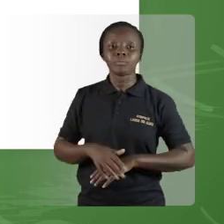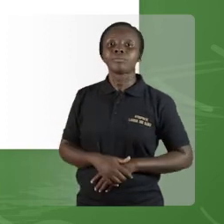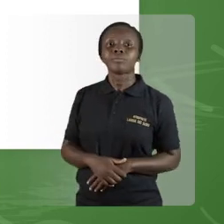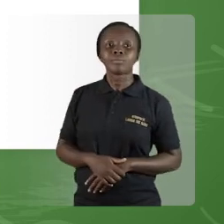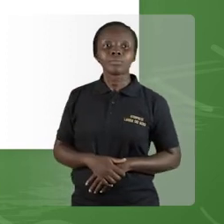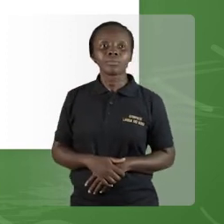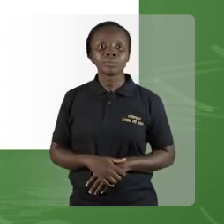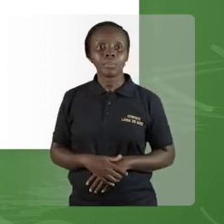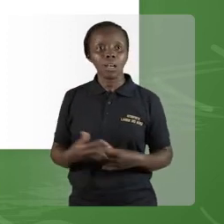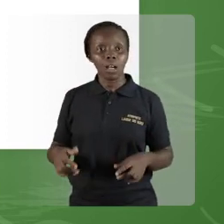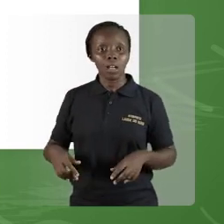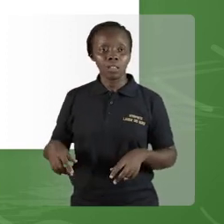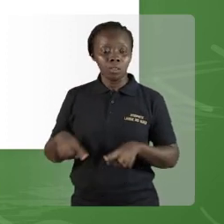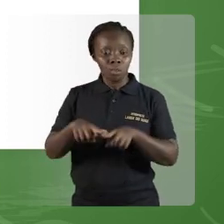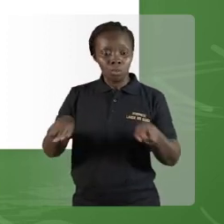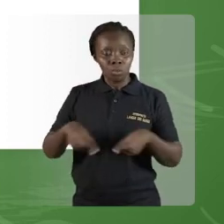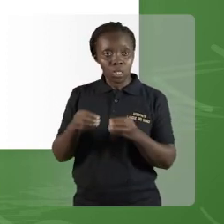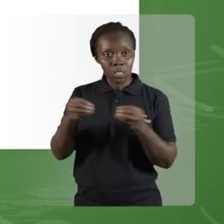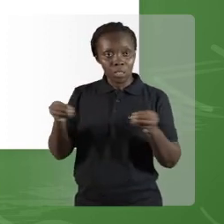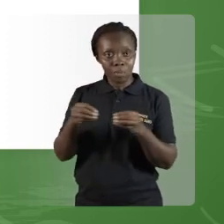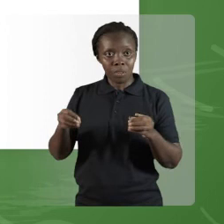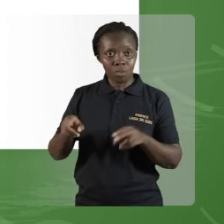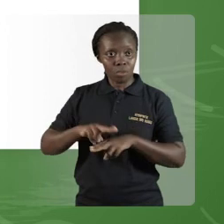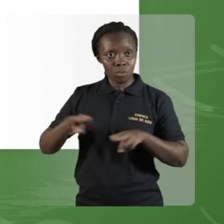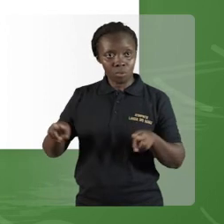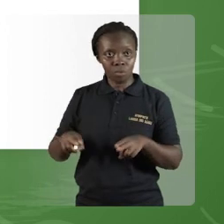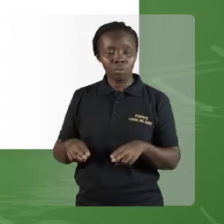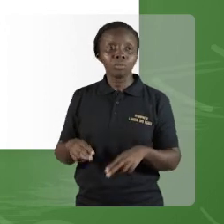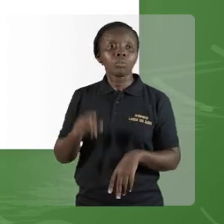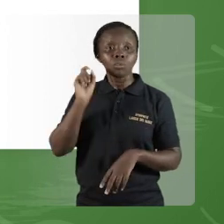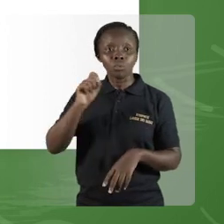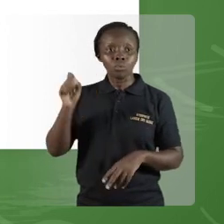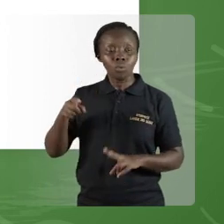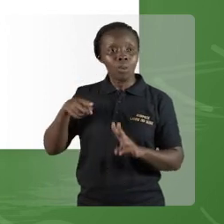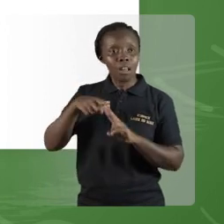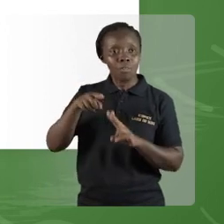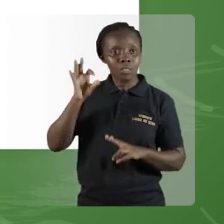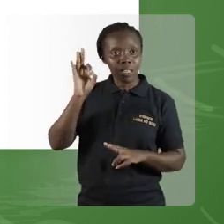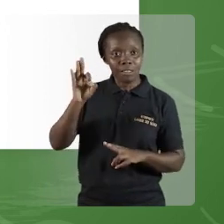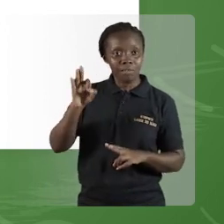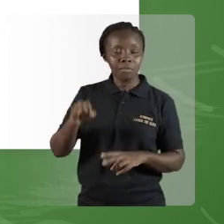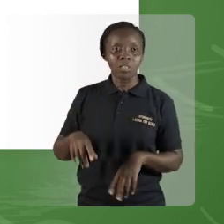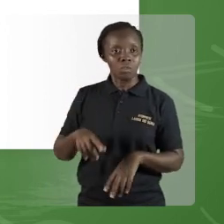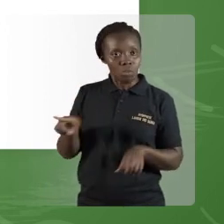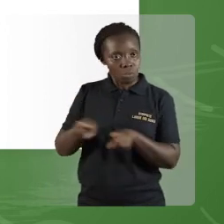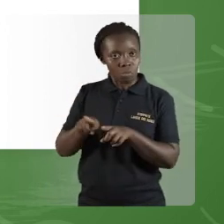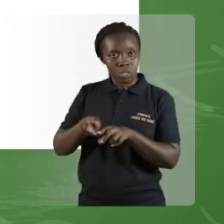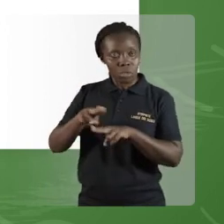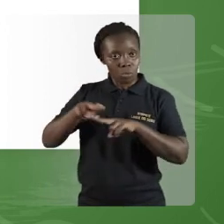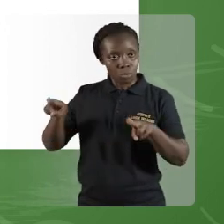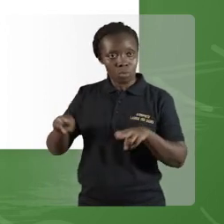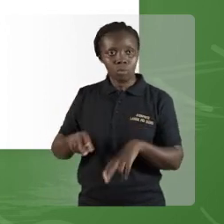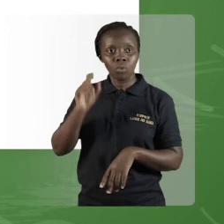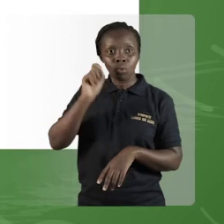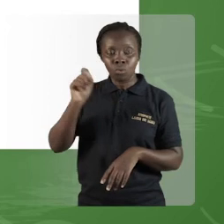Le champ étant nul, la force de Laplace est aussi nulle. Donc, la réponse à la question, la